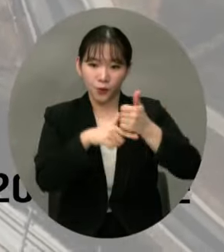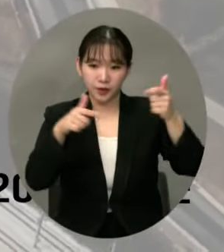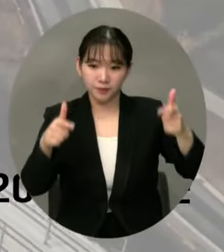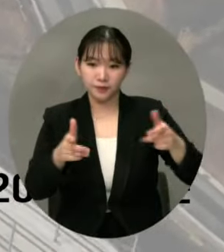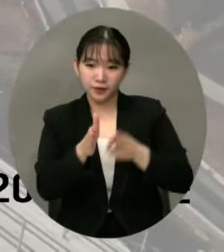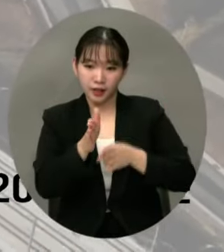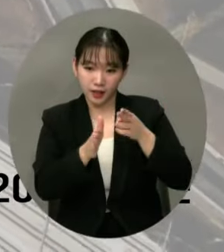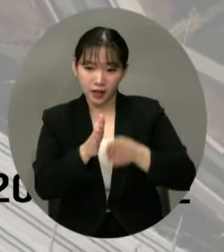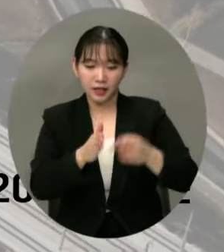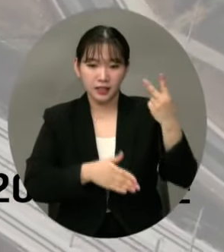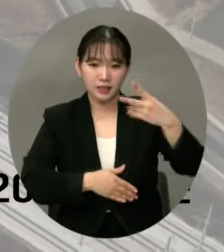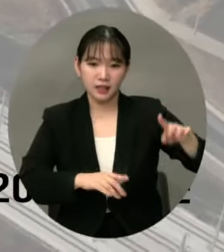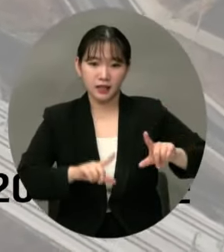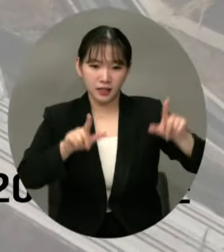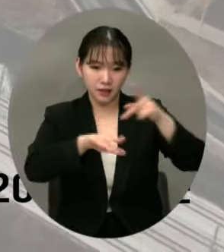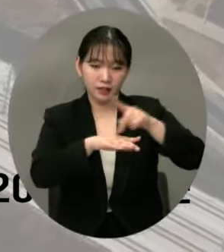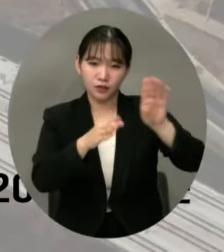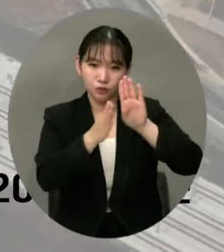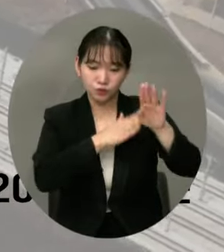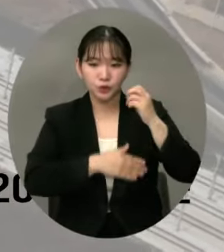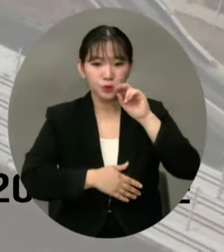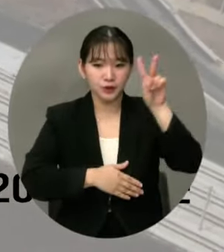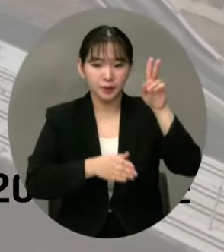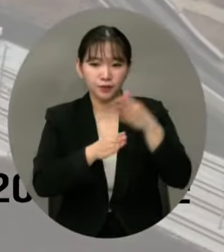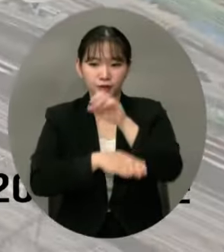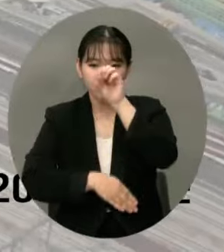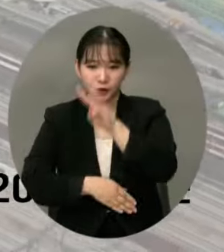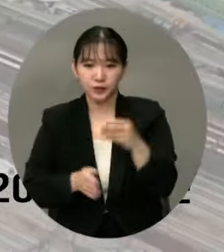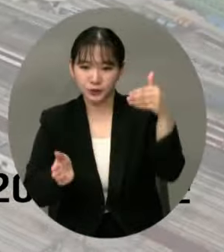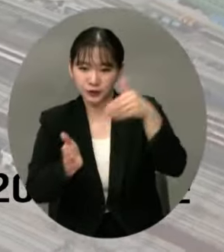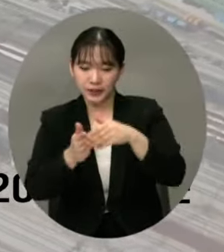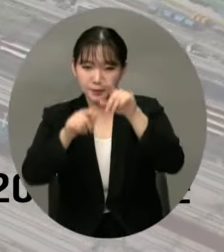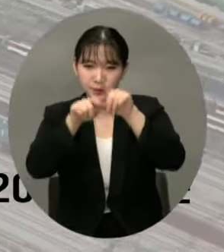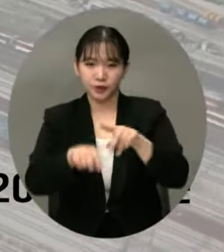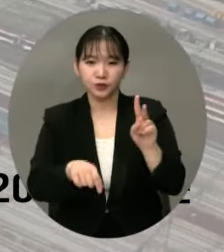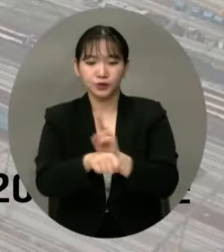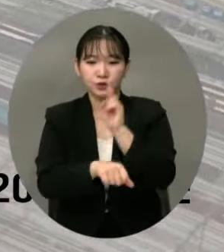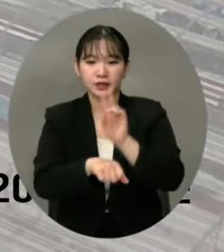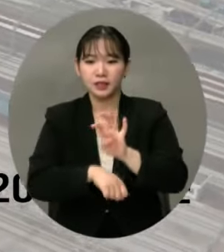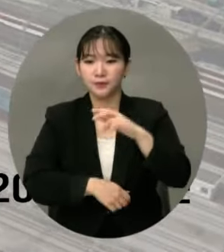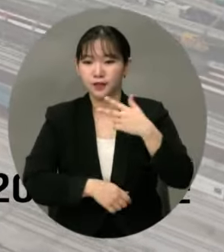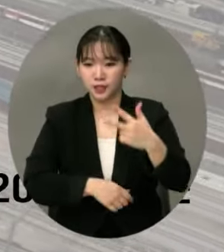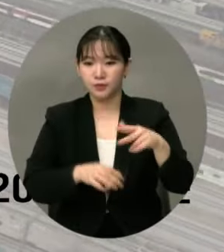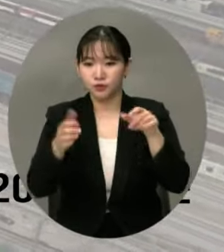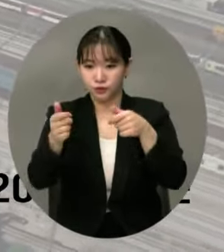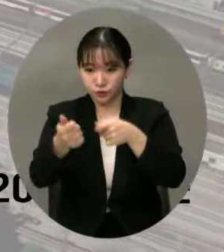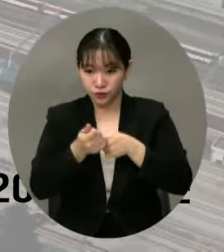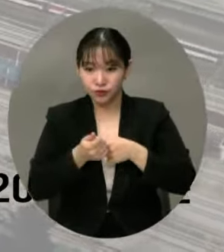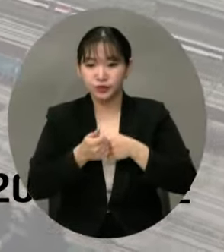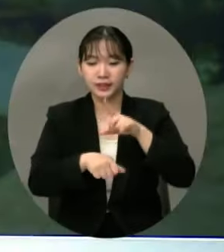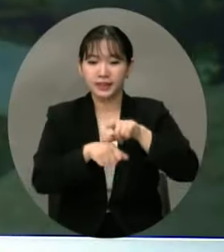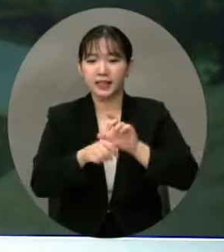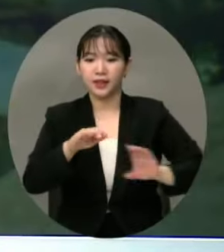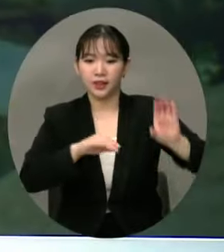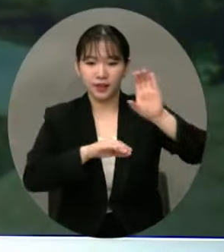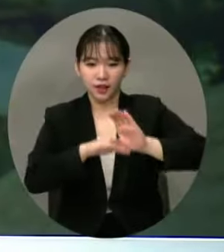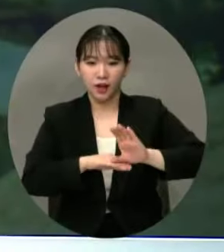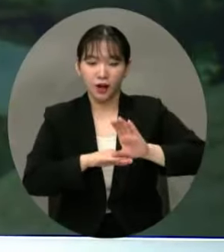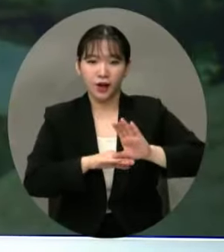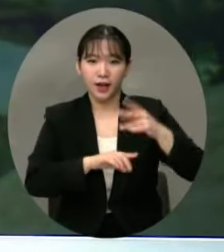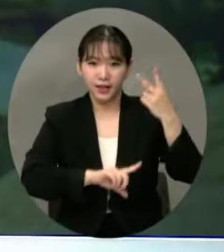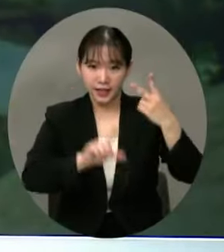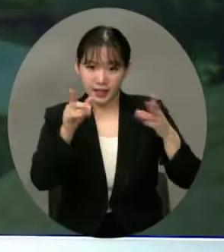경우 2004년 KTX 개통 이후 용산에서 광주까지 평균 2시간 47분으로 줄었던 운행 시간에 더해 다음